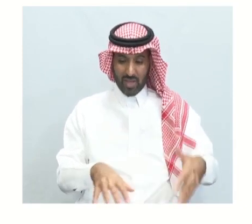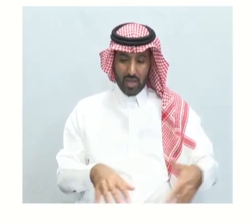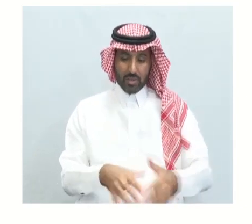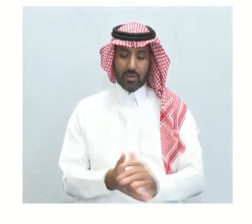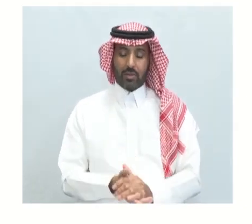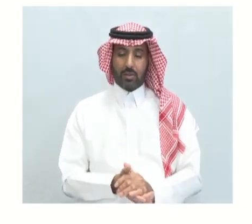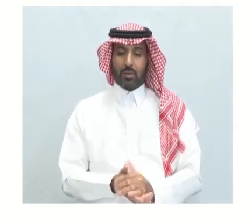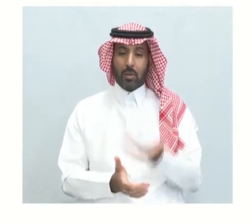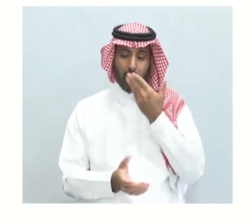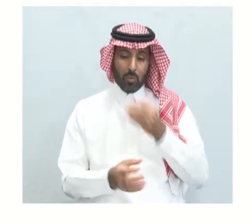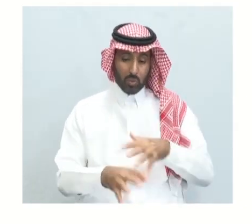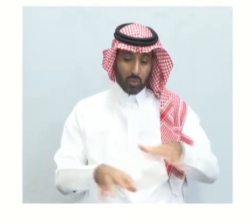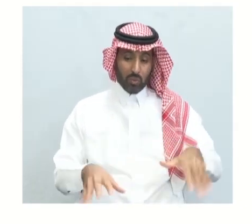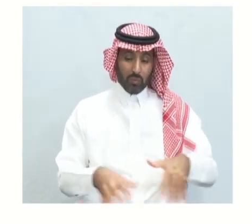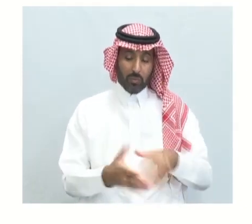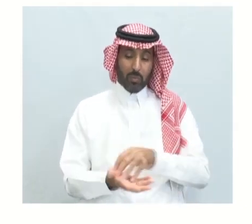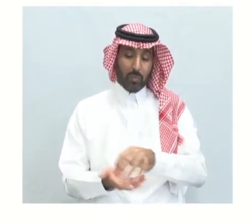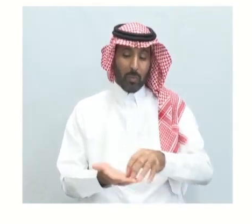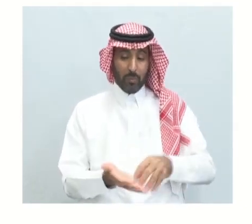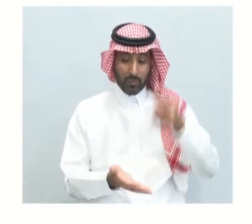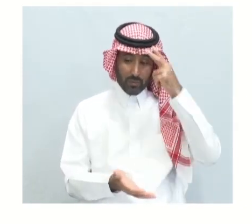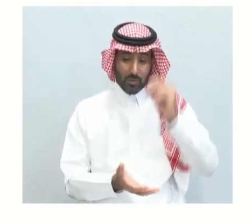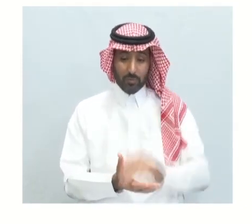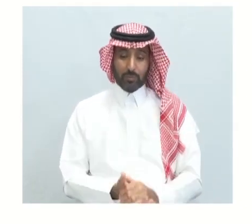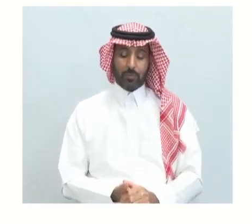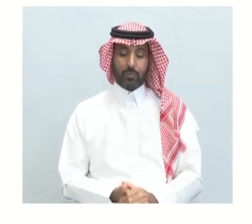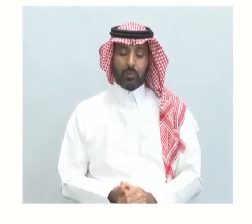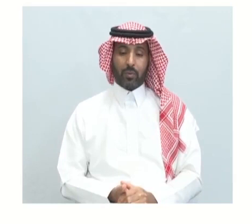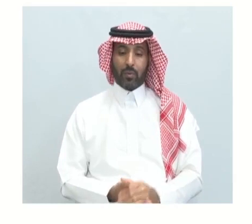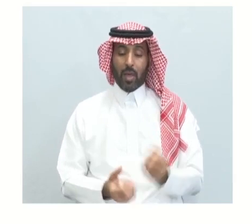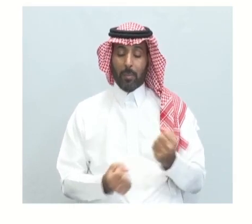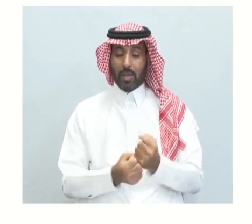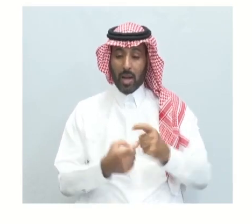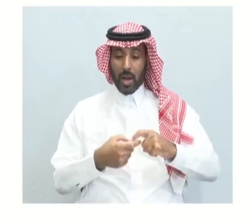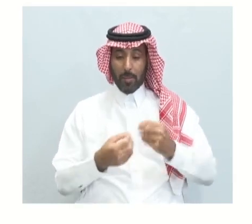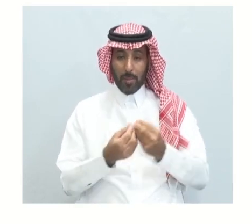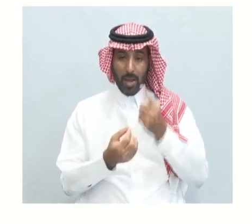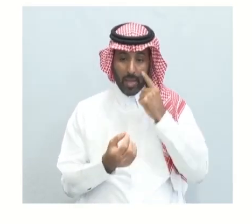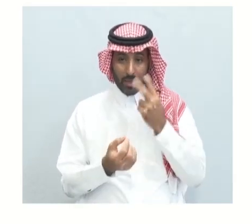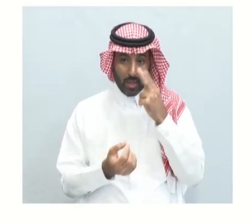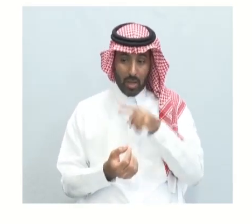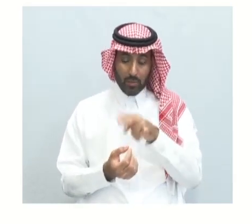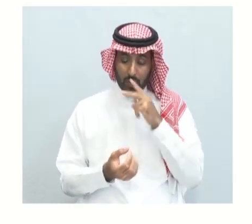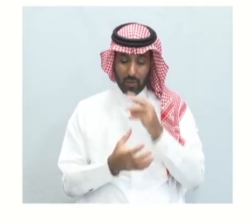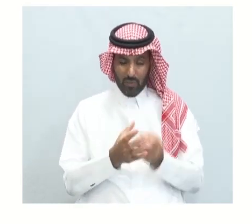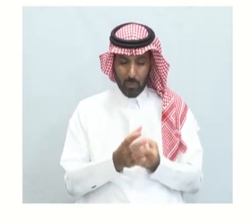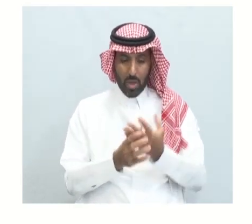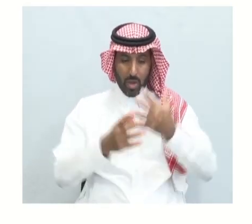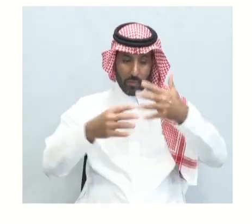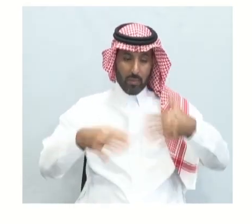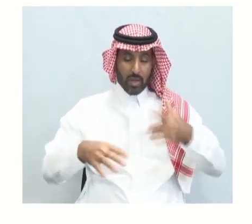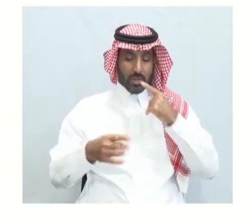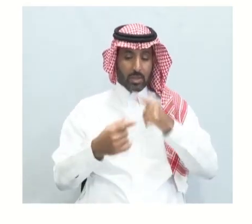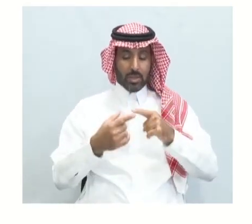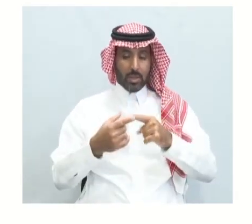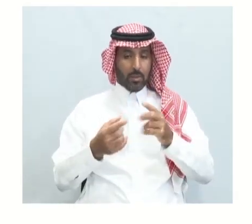وتوجد في عده اماكن في المملكه العربيه السعوديه في عمليه الربط مع الحياه هل لاحظت تدفق مياه الينابيع لمده